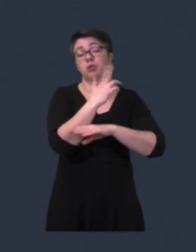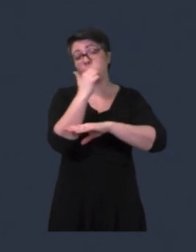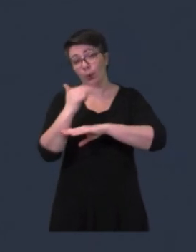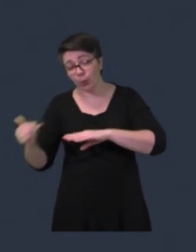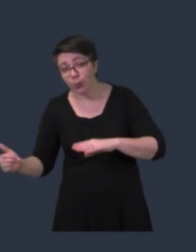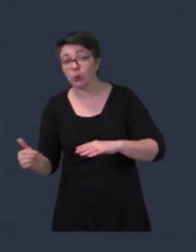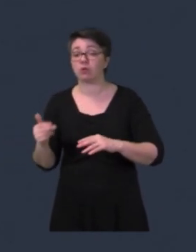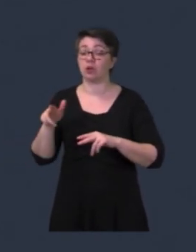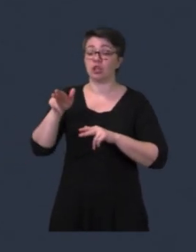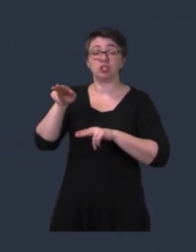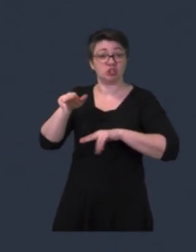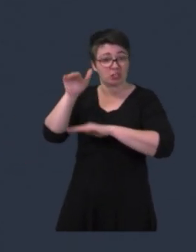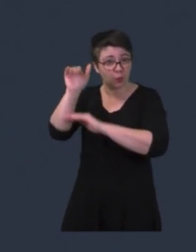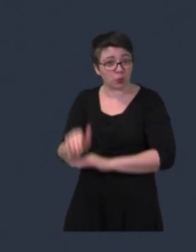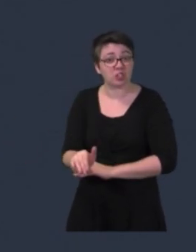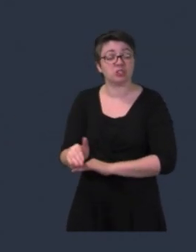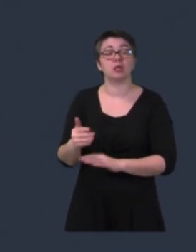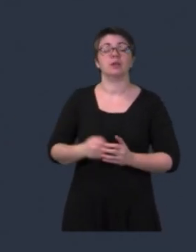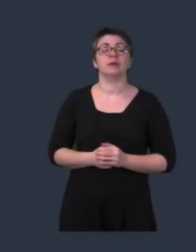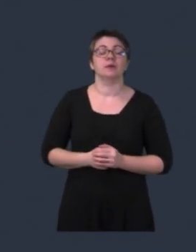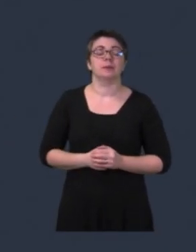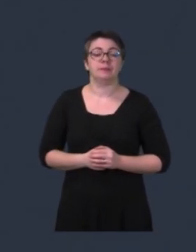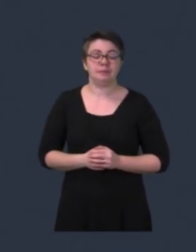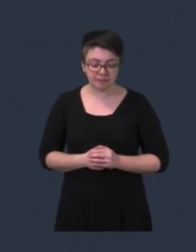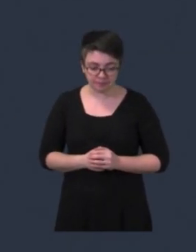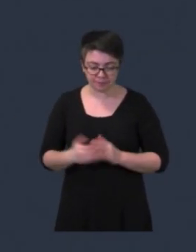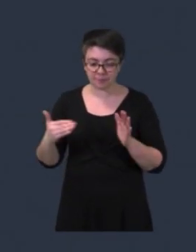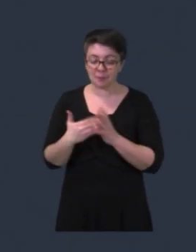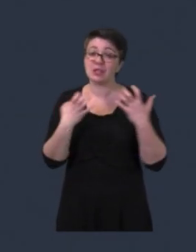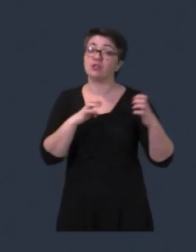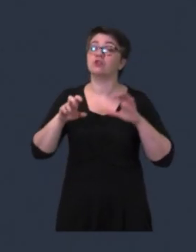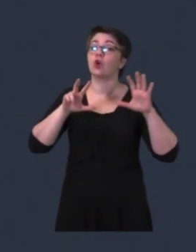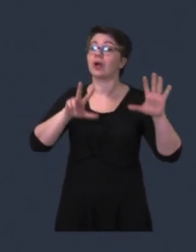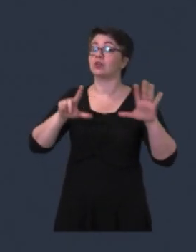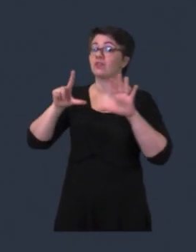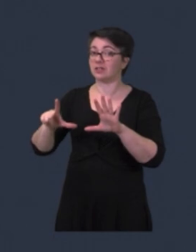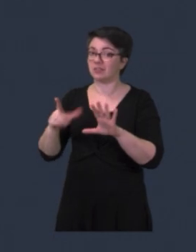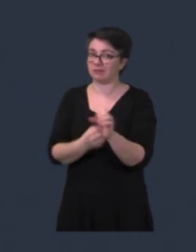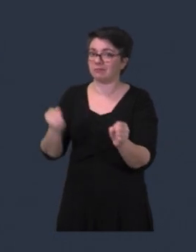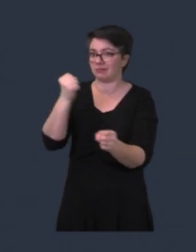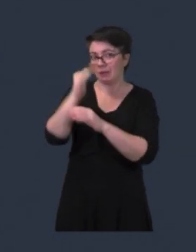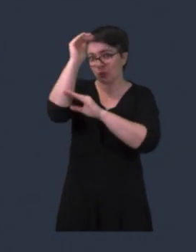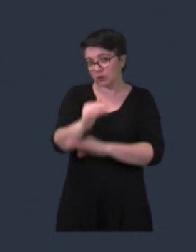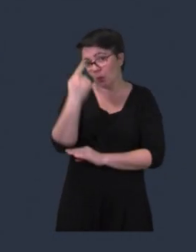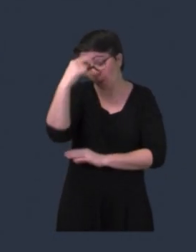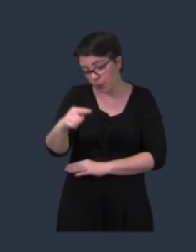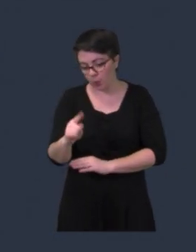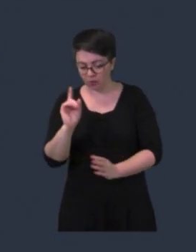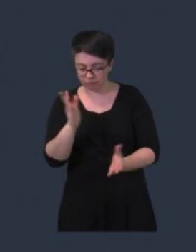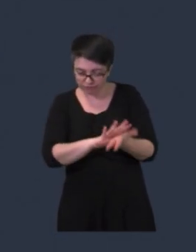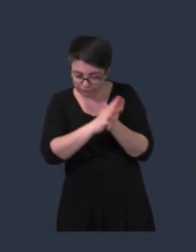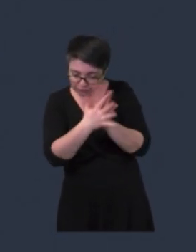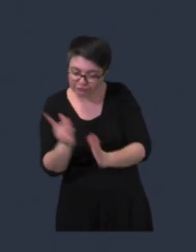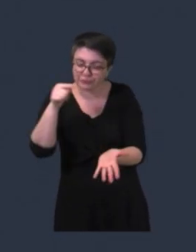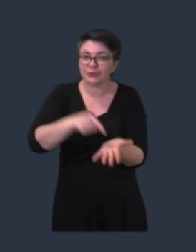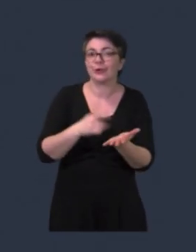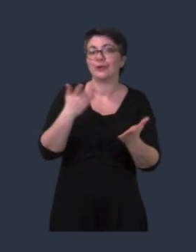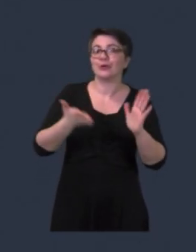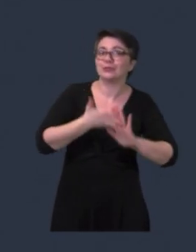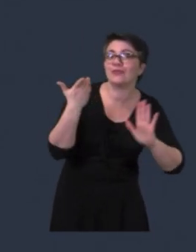ancienne gravière réhabilitée en 1987 pour en faire un lieu de vie sauvage, naturel, et elle a déjà permis à plus d'1,5 million de visiteurs de